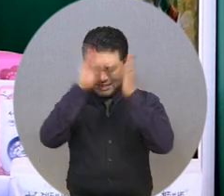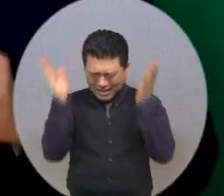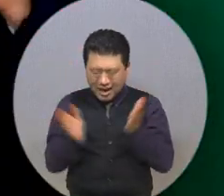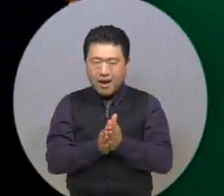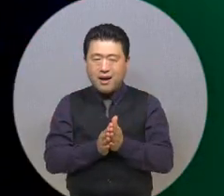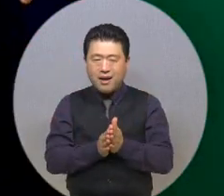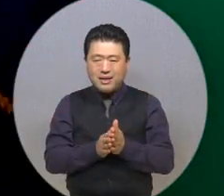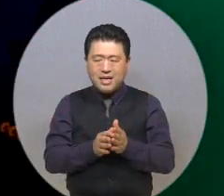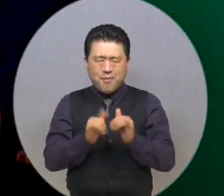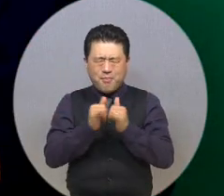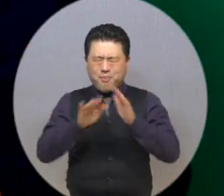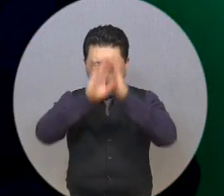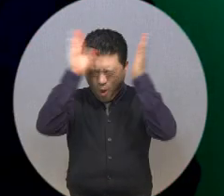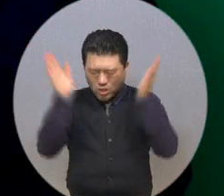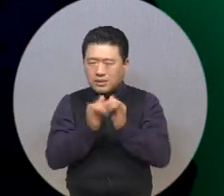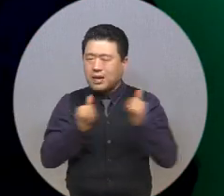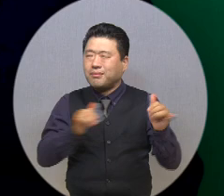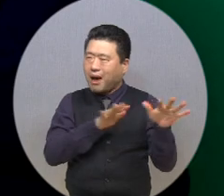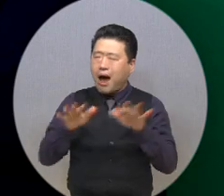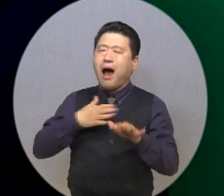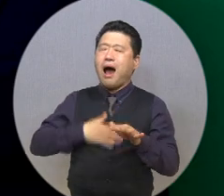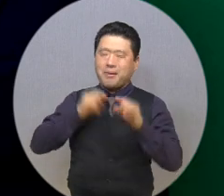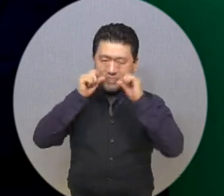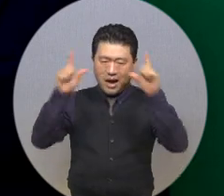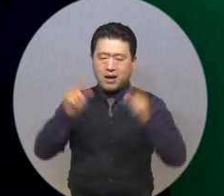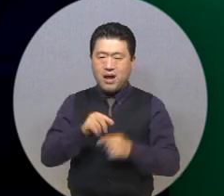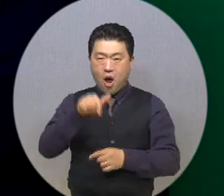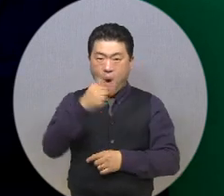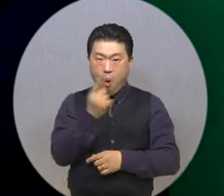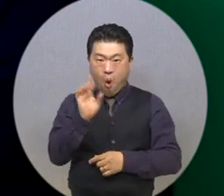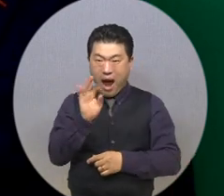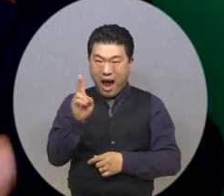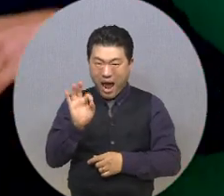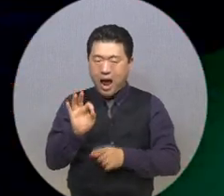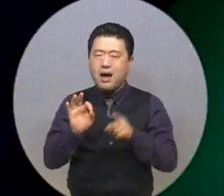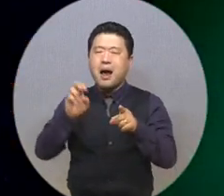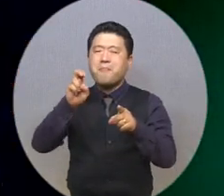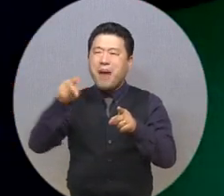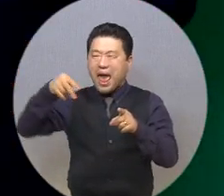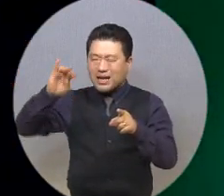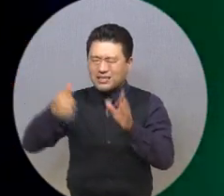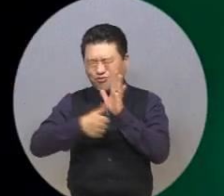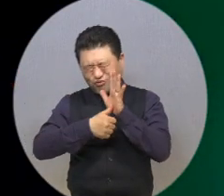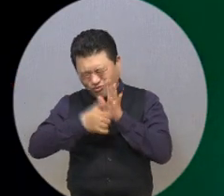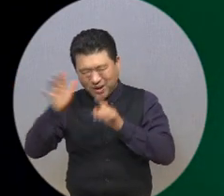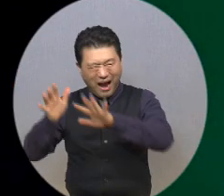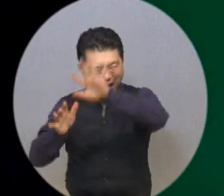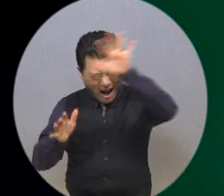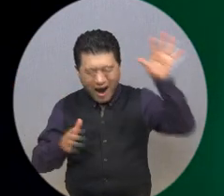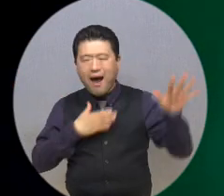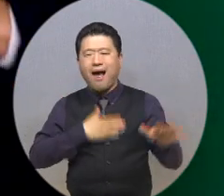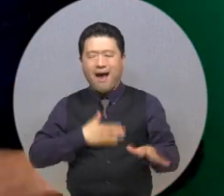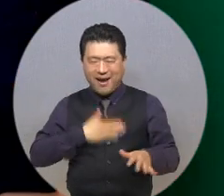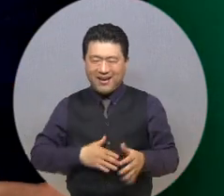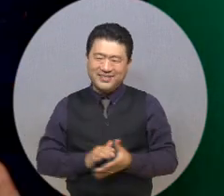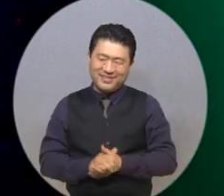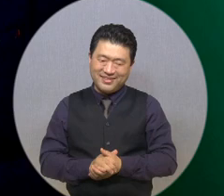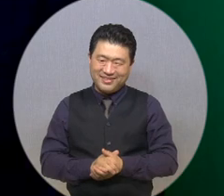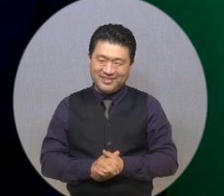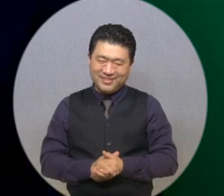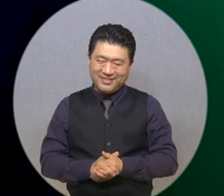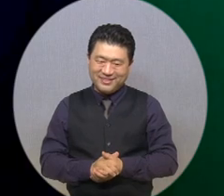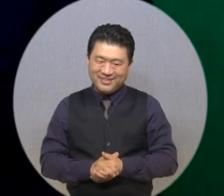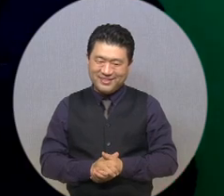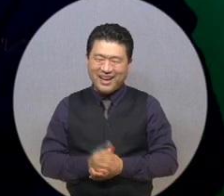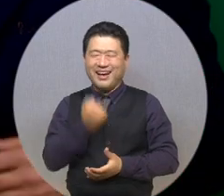삼척동자가 알아. 삼척동자가 알아. 그것도 광양매실이 유명하다는 것도 삼척동자가 알아. 이게